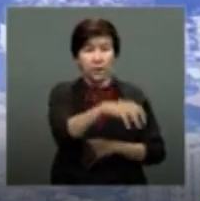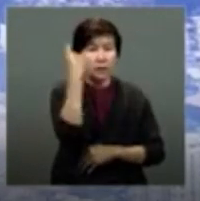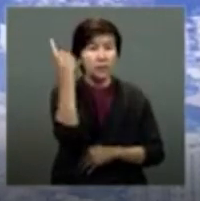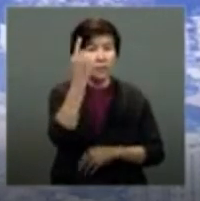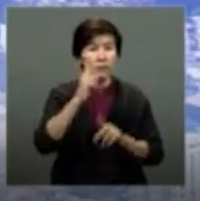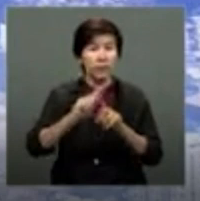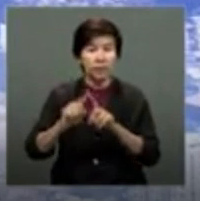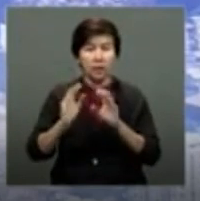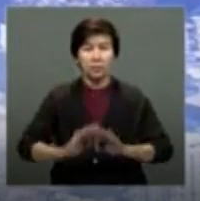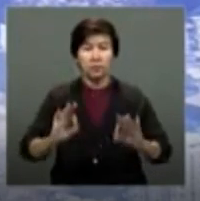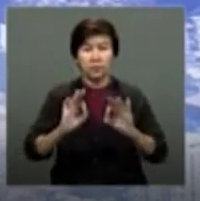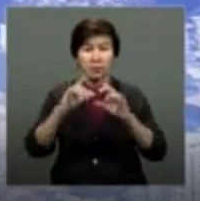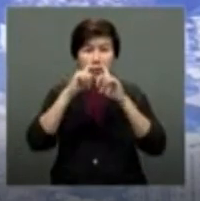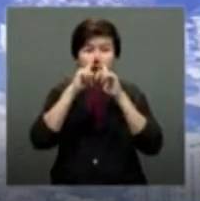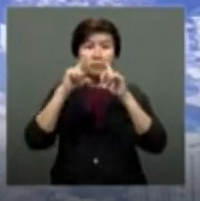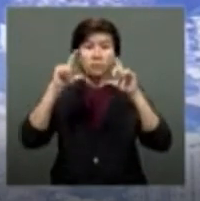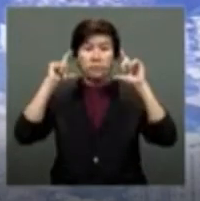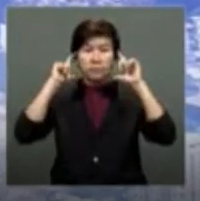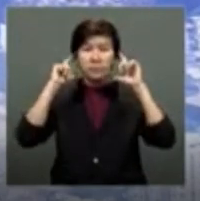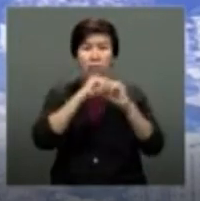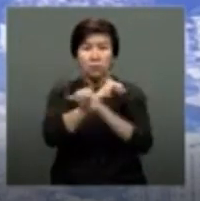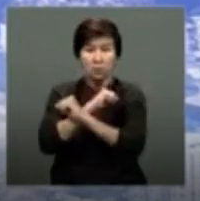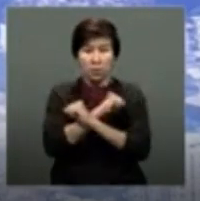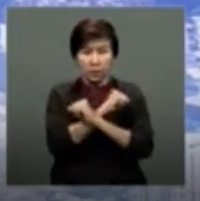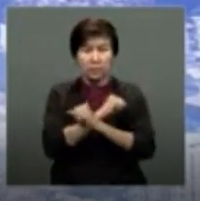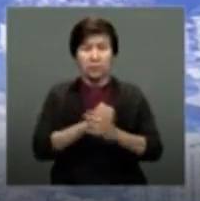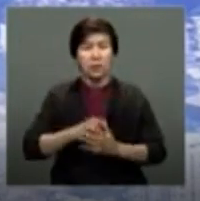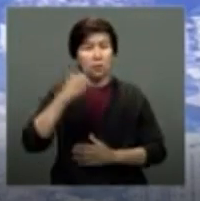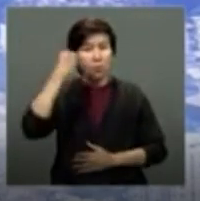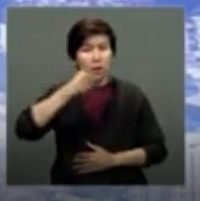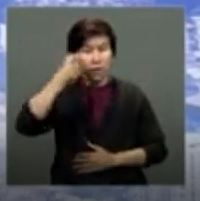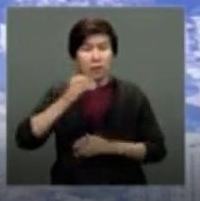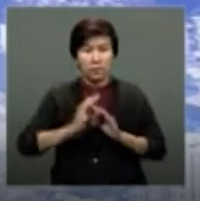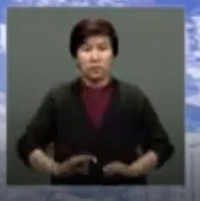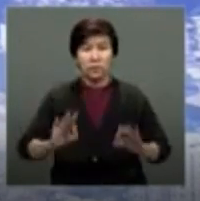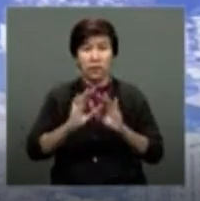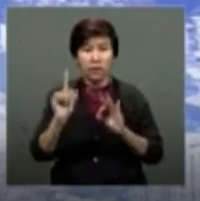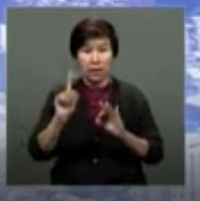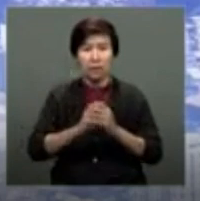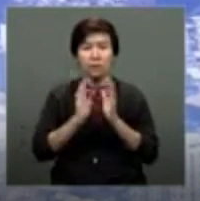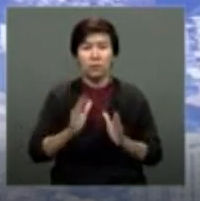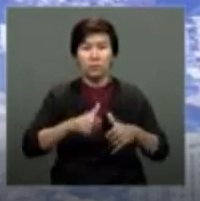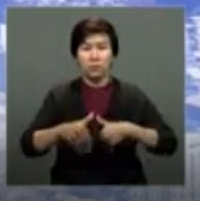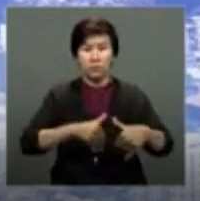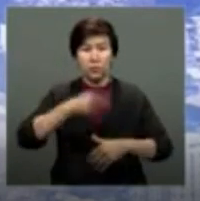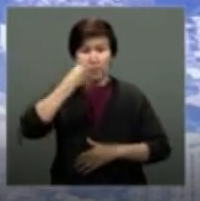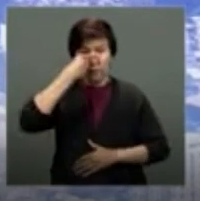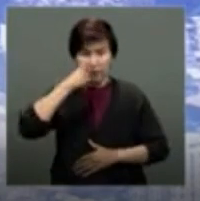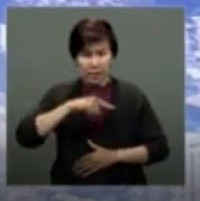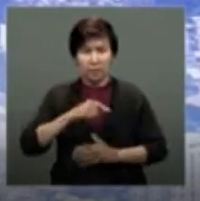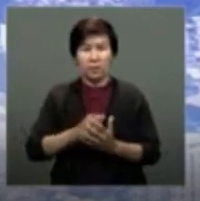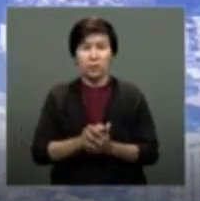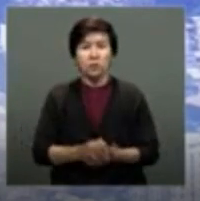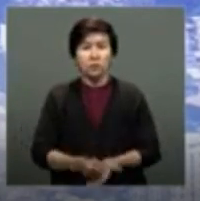ากอนามัยไว้อย่างนี้ทุกๆครั้งนะครับเราจะเป็นชนชาติที่ดูแลรักษาอนามัยส่วนบุค